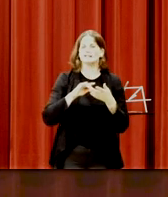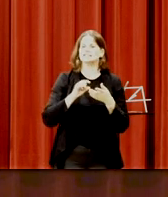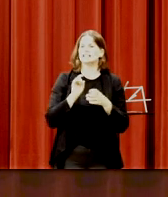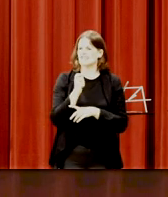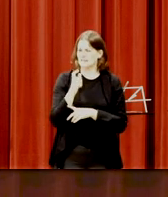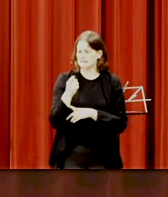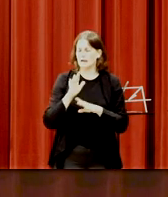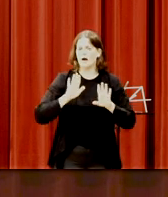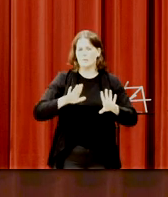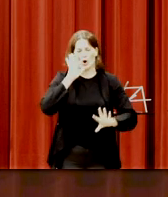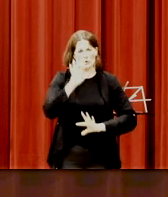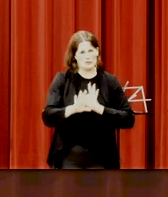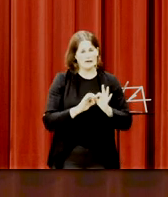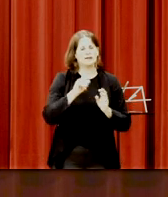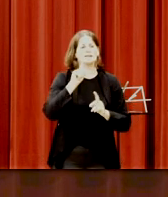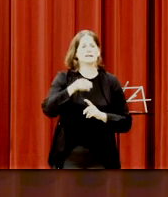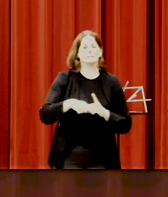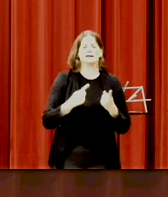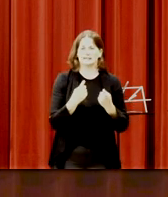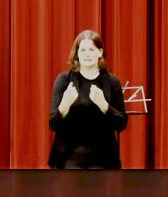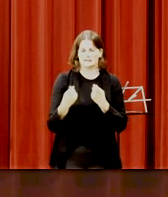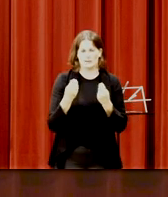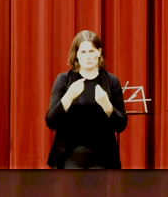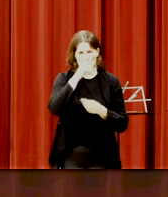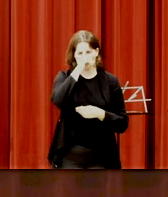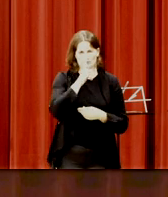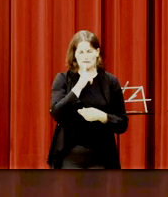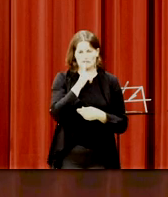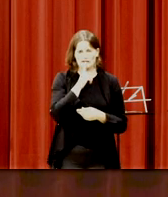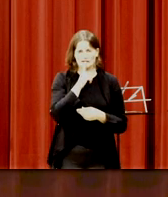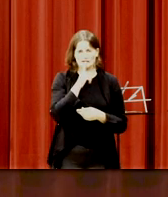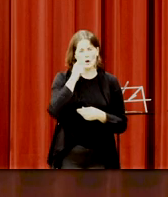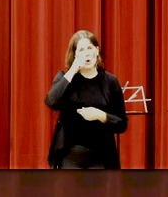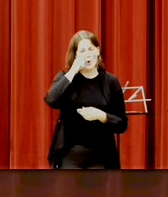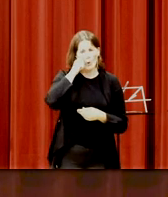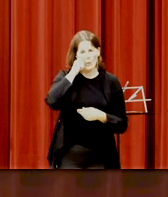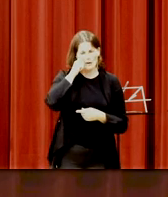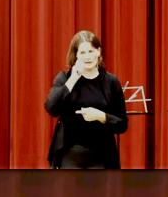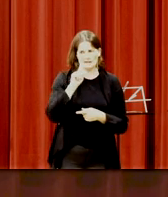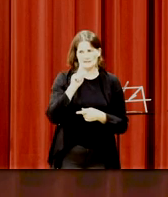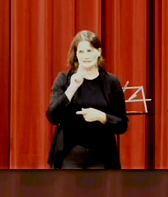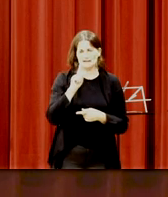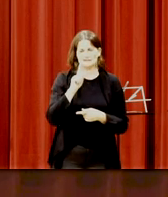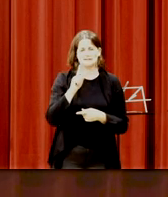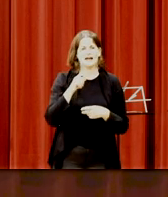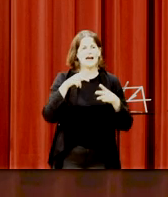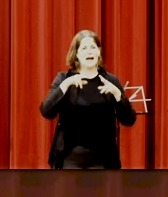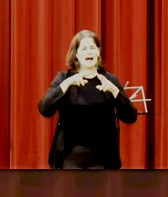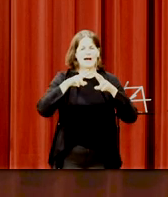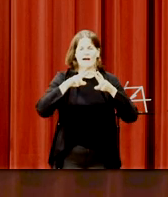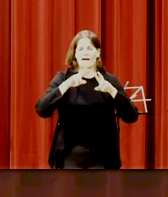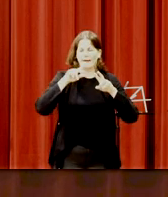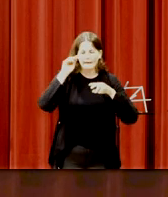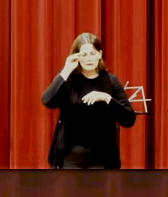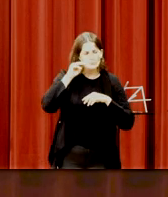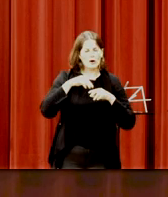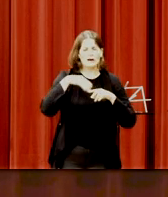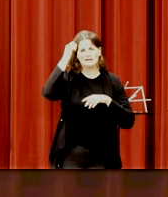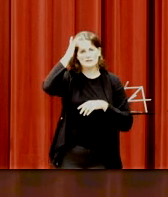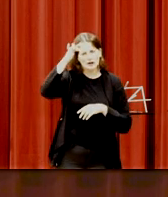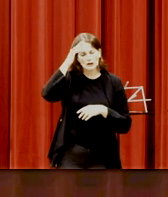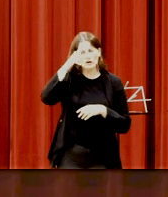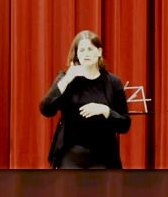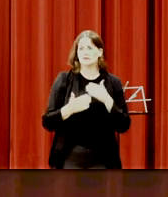antropòlegs, filòsofs, que comencin a traduir i a governar una mica aquest creixement tecnològic. Vosaltres sou una,